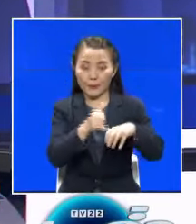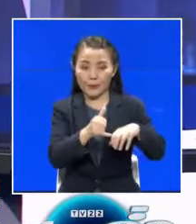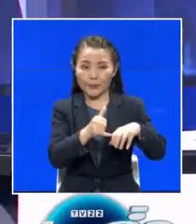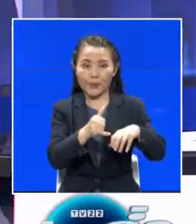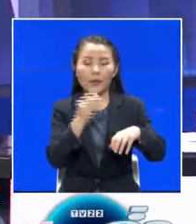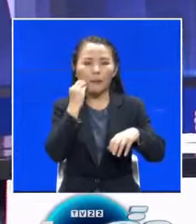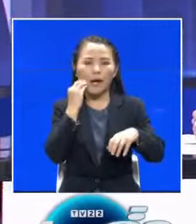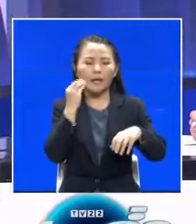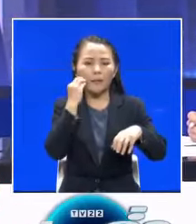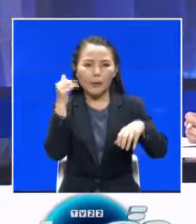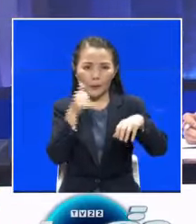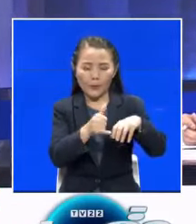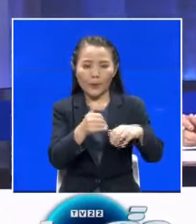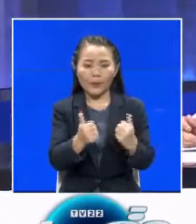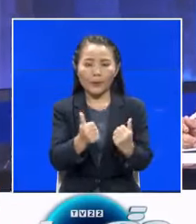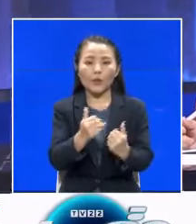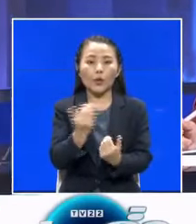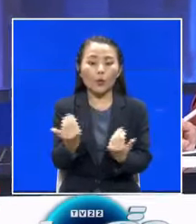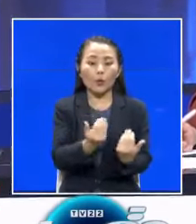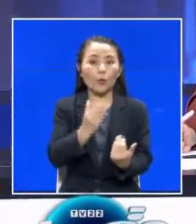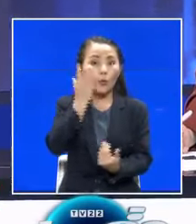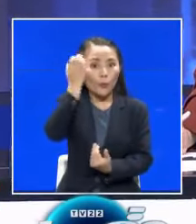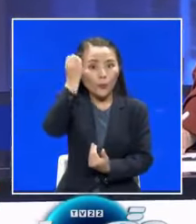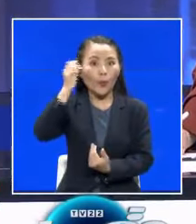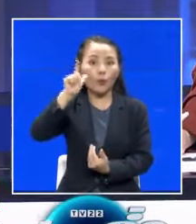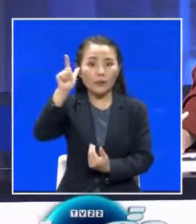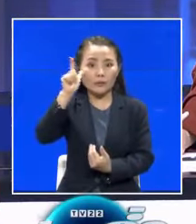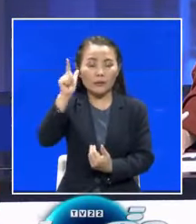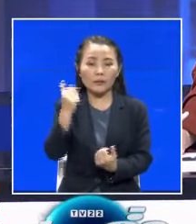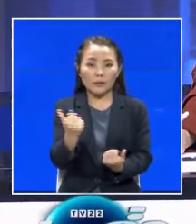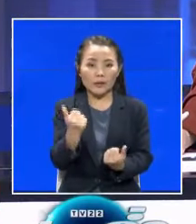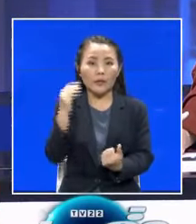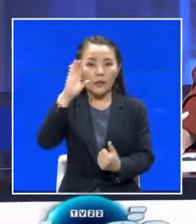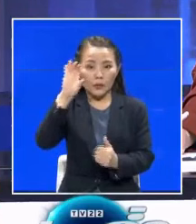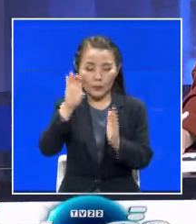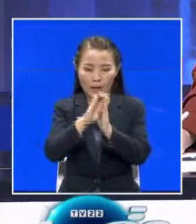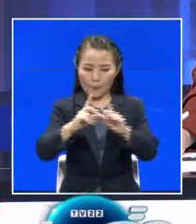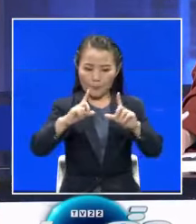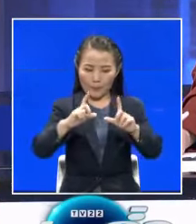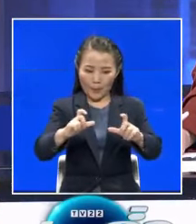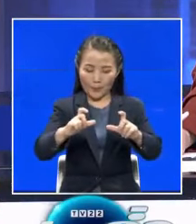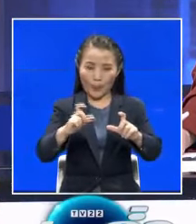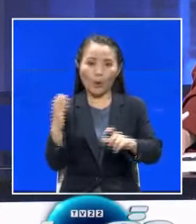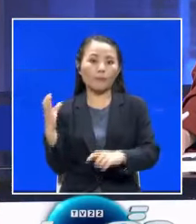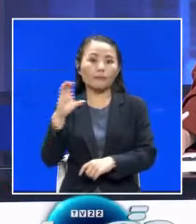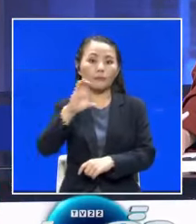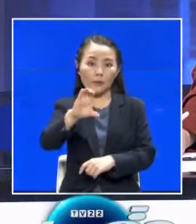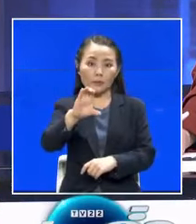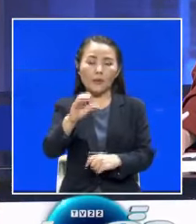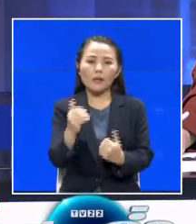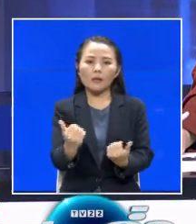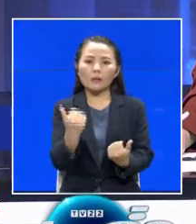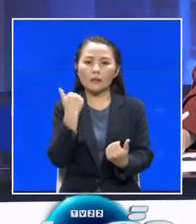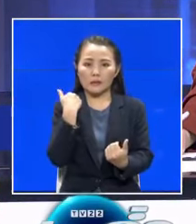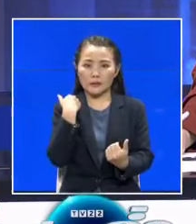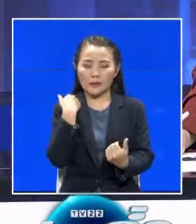าขณะเดียวกันคุณอุ้งอิงแพทองทานซึ่งเป็นลูกสาวเนี่ยก็มีการโพสต์ภาพของคุณทักษิณนะคะต้องเรียกว่า